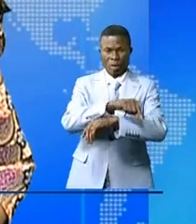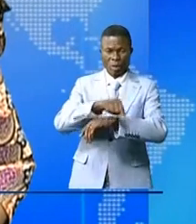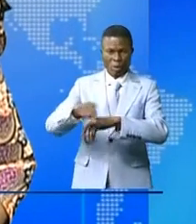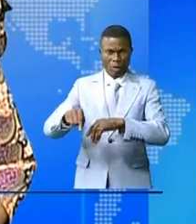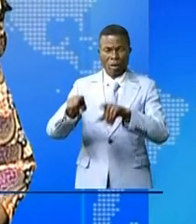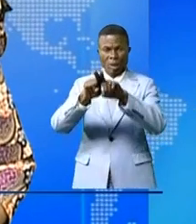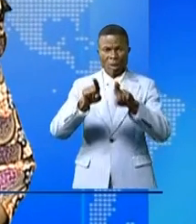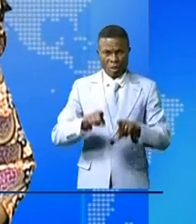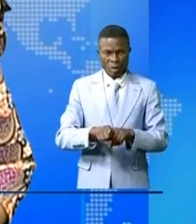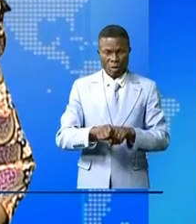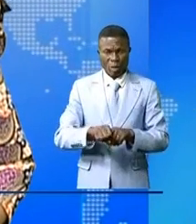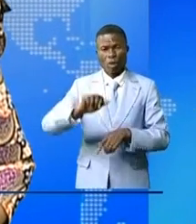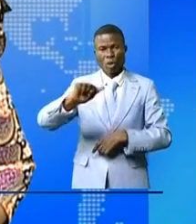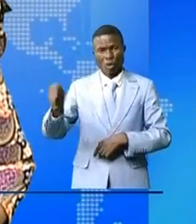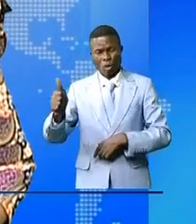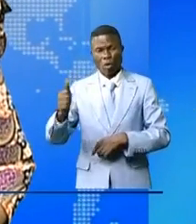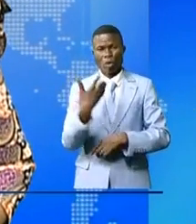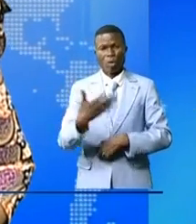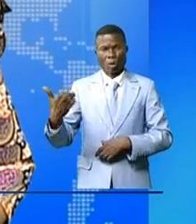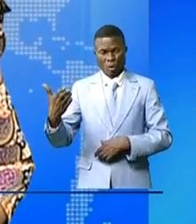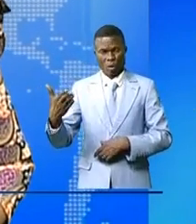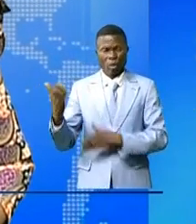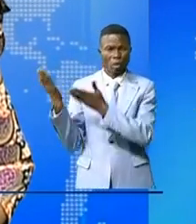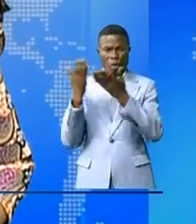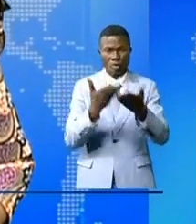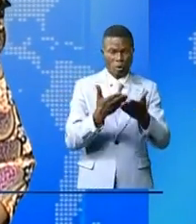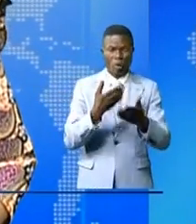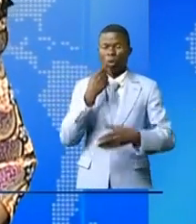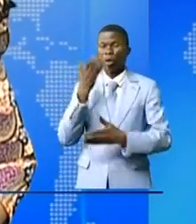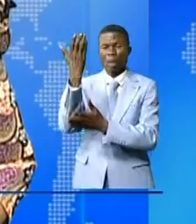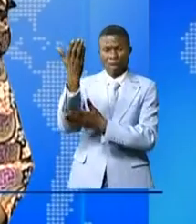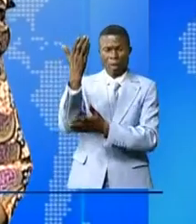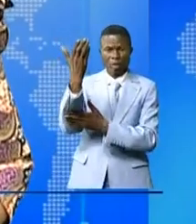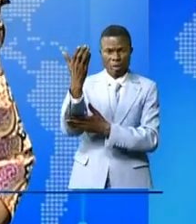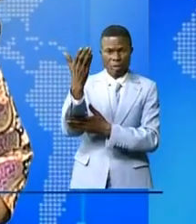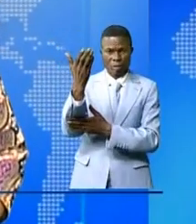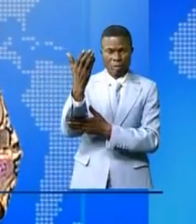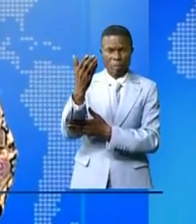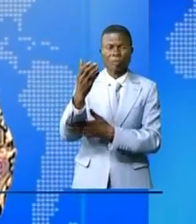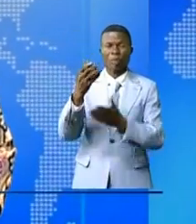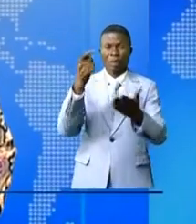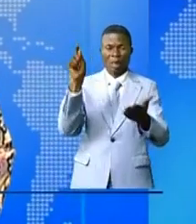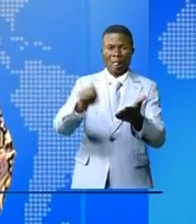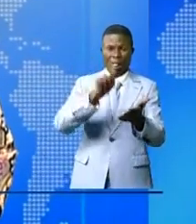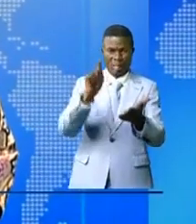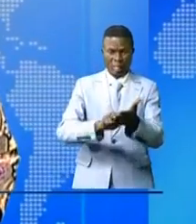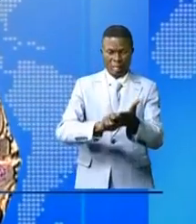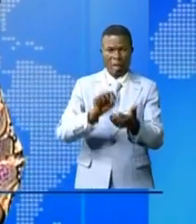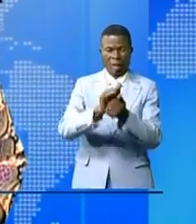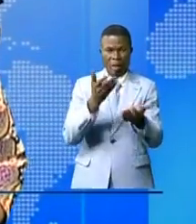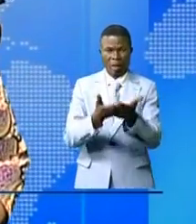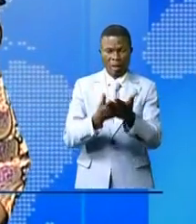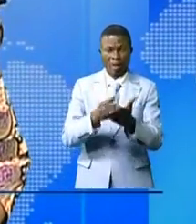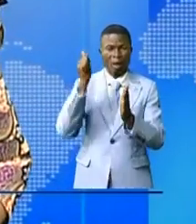et des autres produits d'accise et de commander Les timbres instaurés à cet effet par